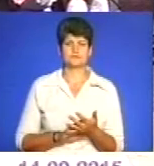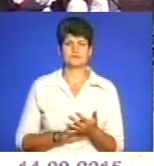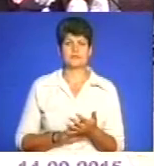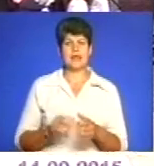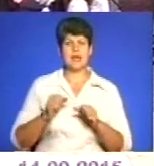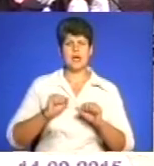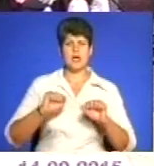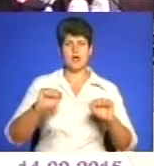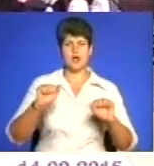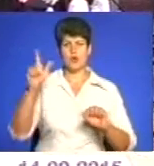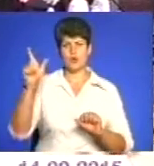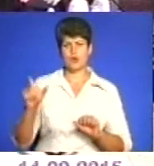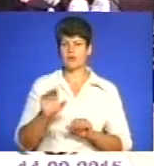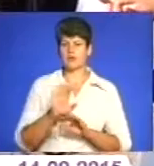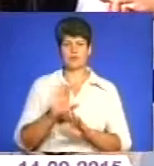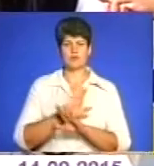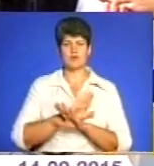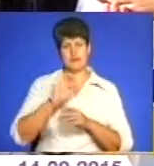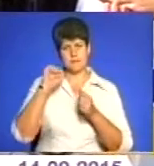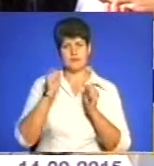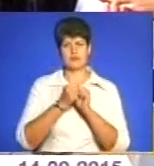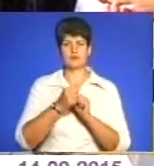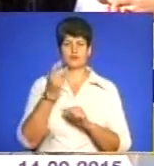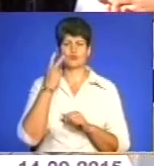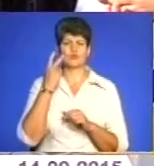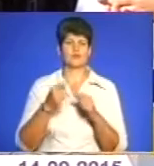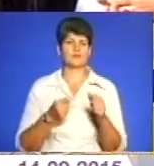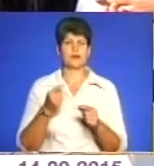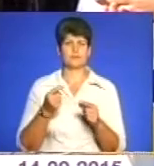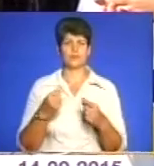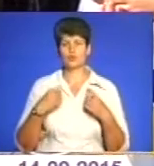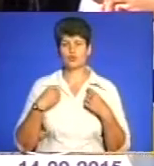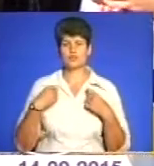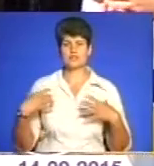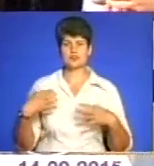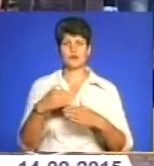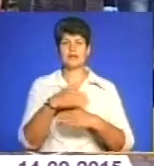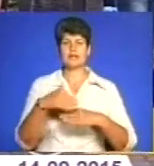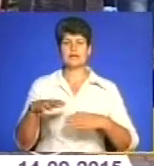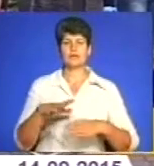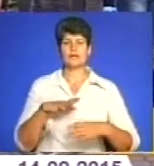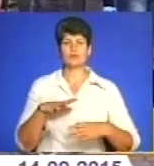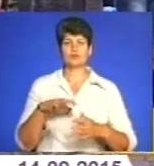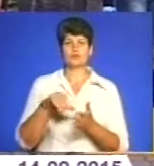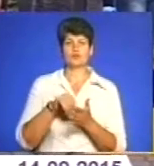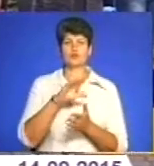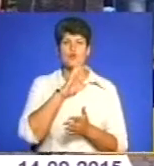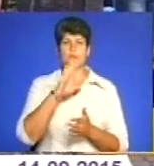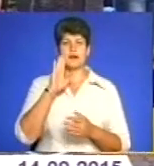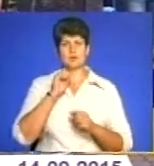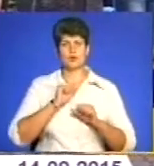Герої не вмирають, їх пам'ятатимуть віками. Урочиста лінійка відбулася за участю матері героя,